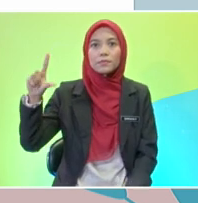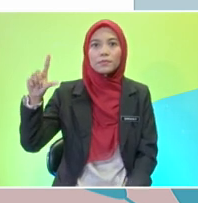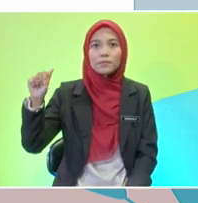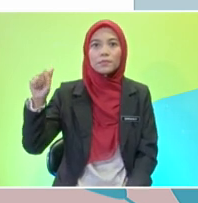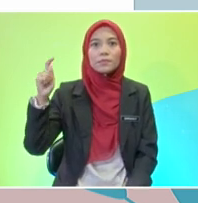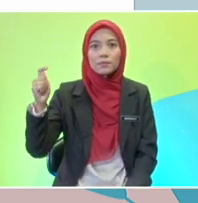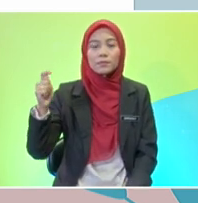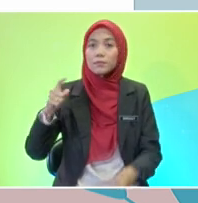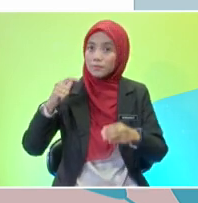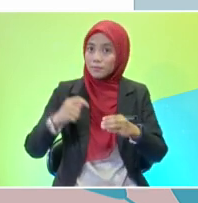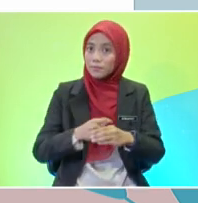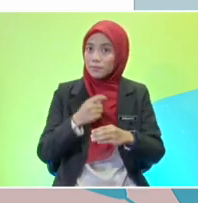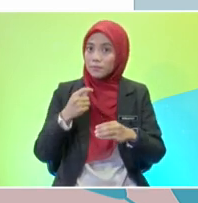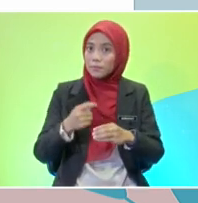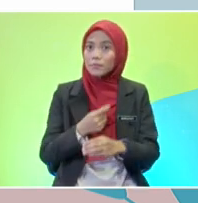ukiran